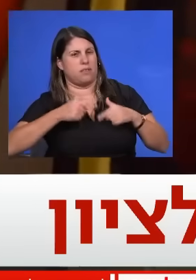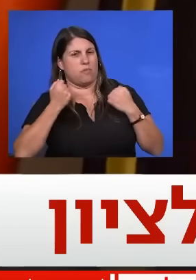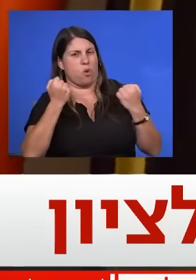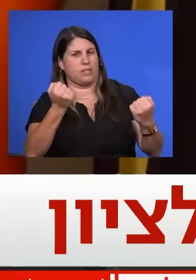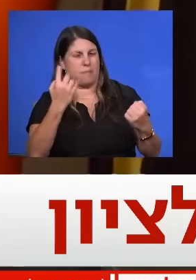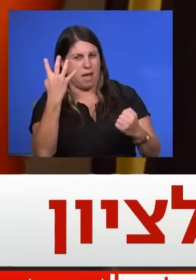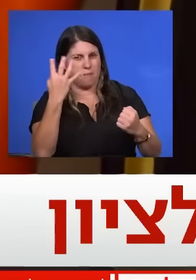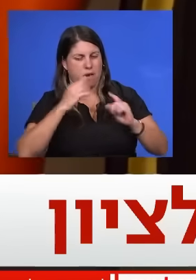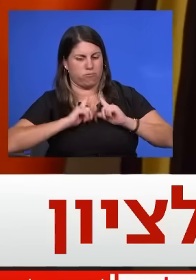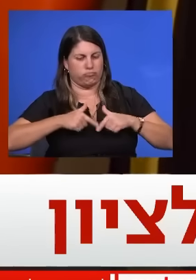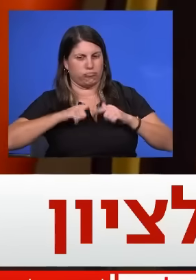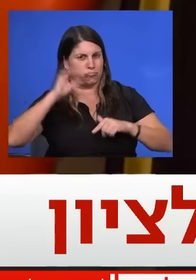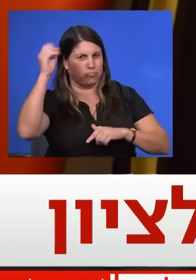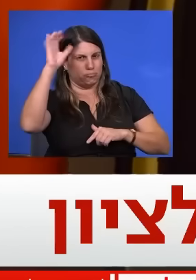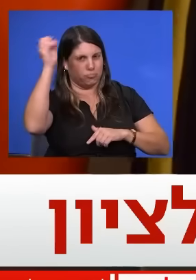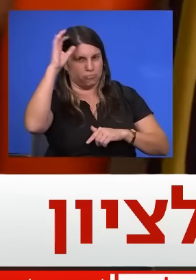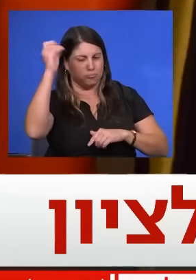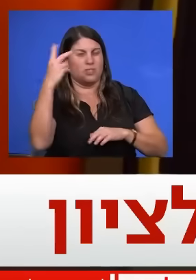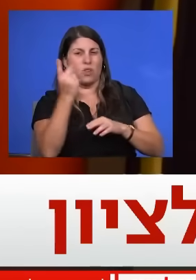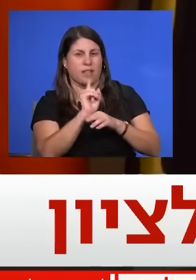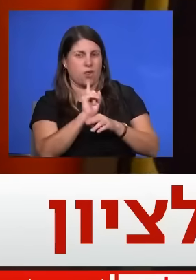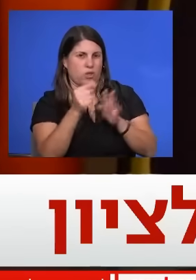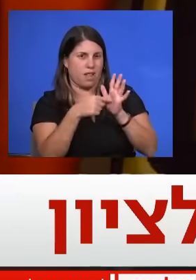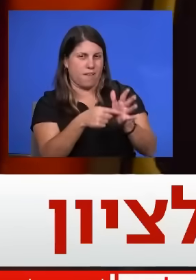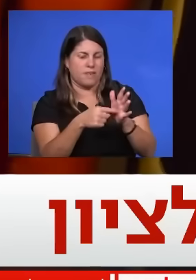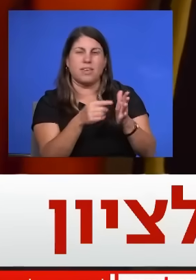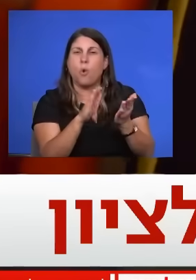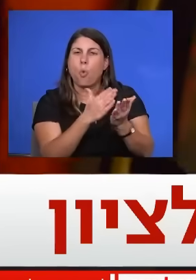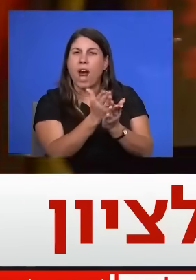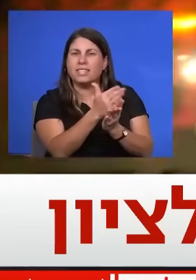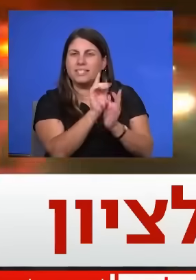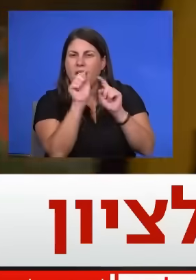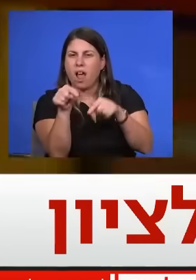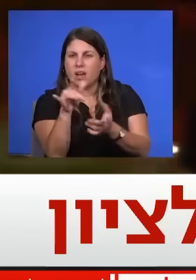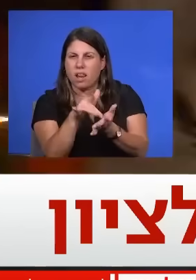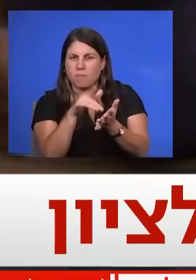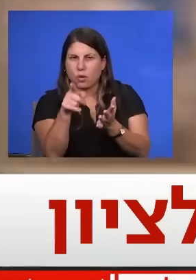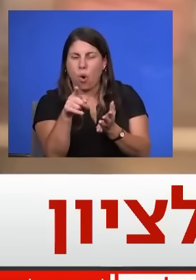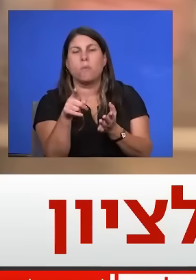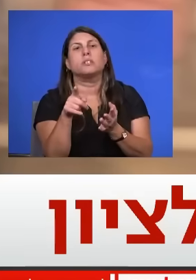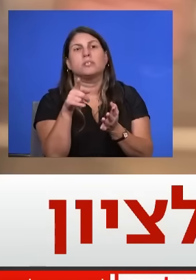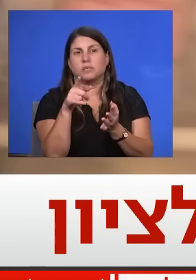שתי דקות על פי הווייז, לפחות כאן בתוך הניידת.